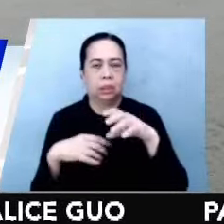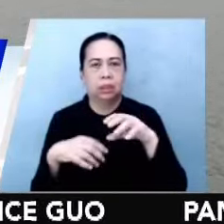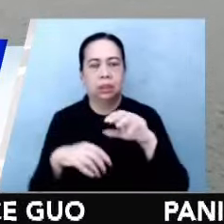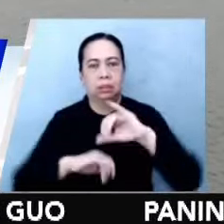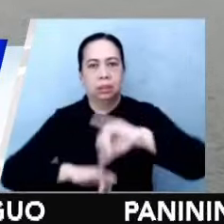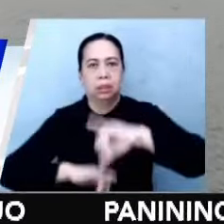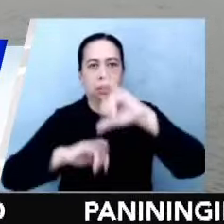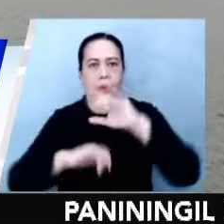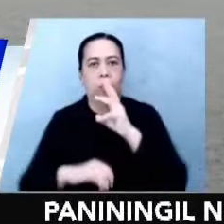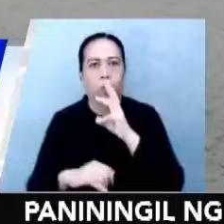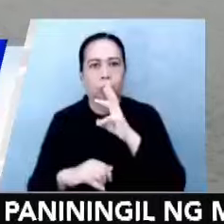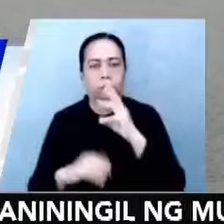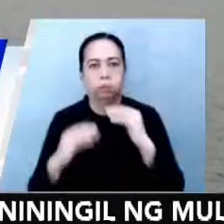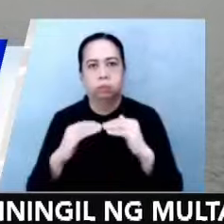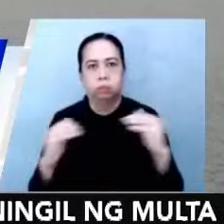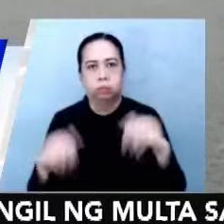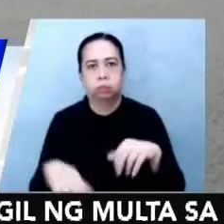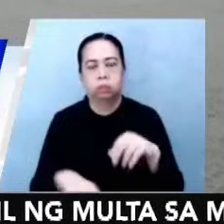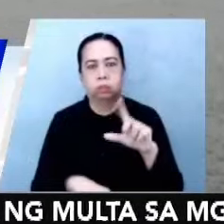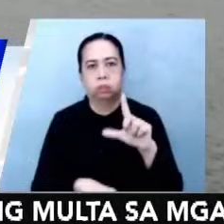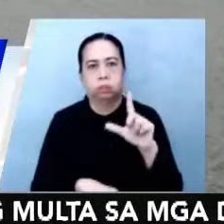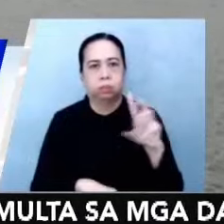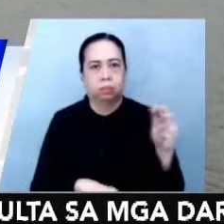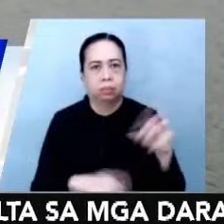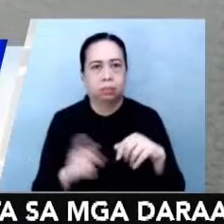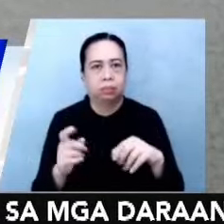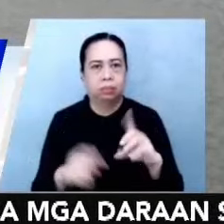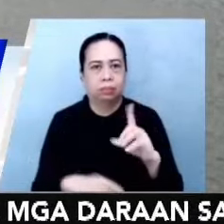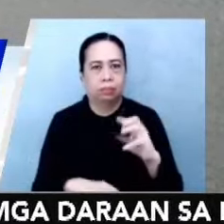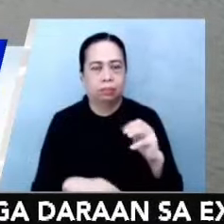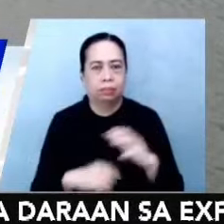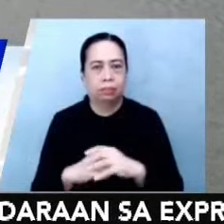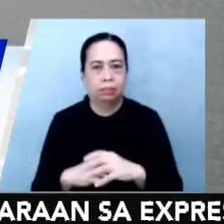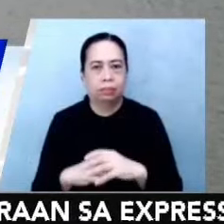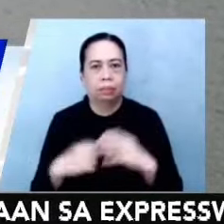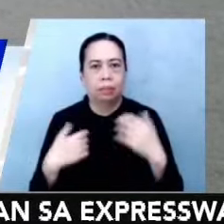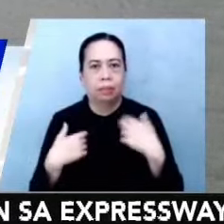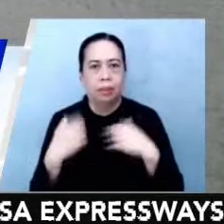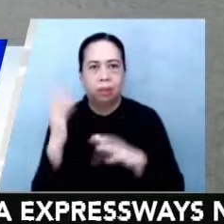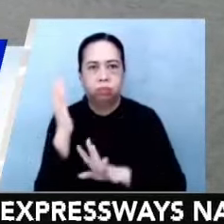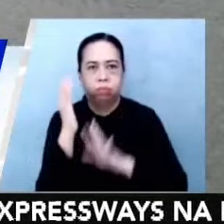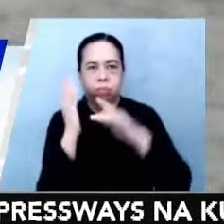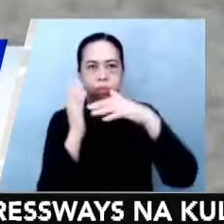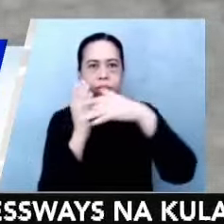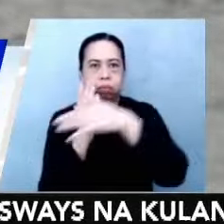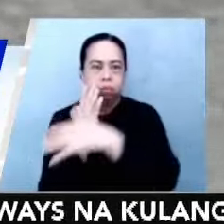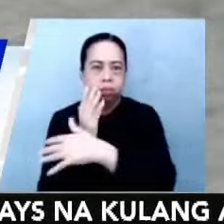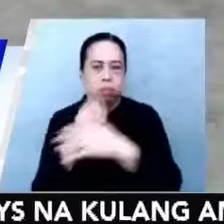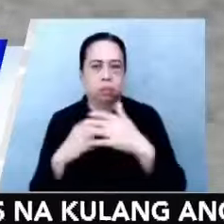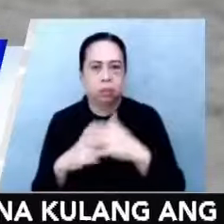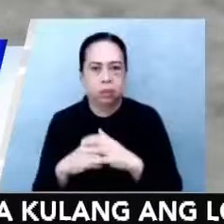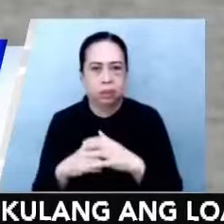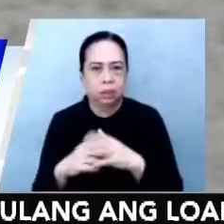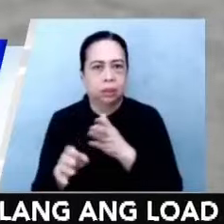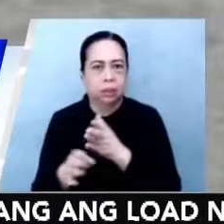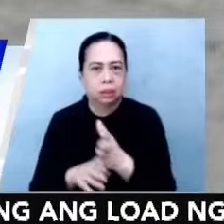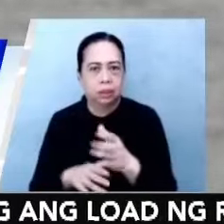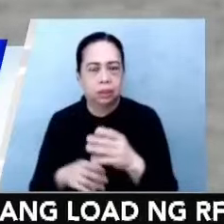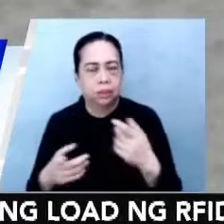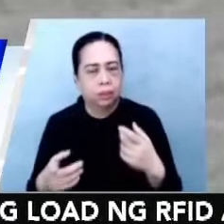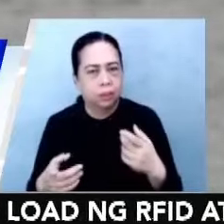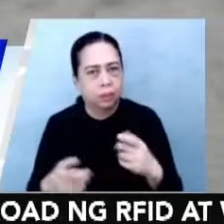level sa lamesa nasa 80.1 m ang spilling level nito diretso ang tubig sa tulyahan